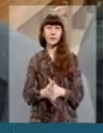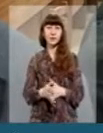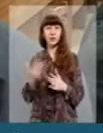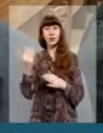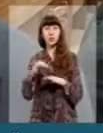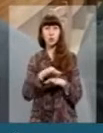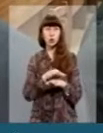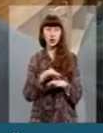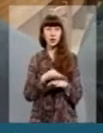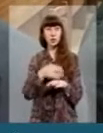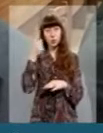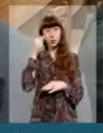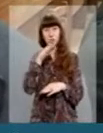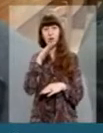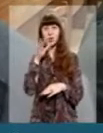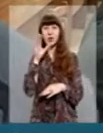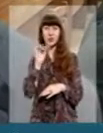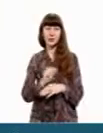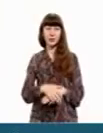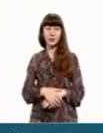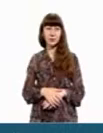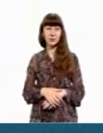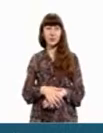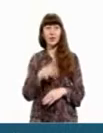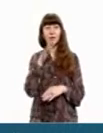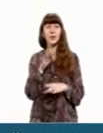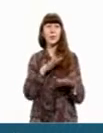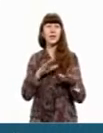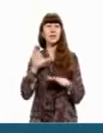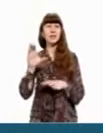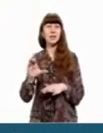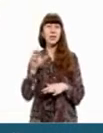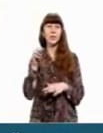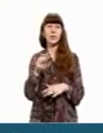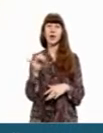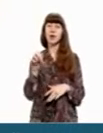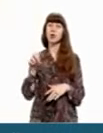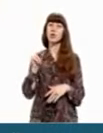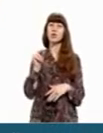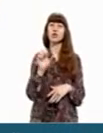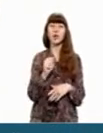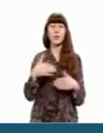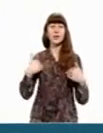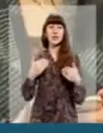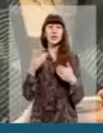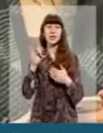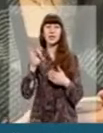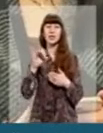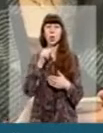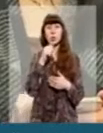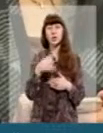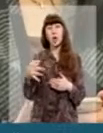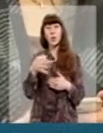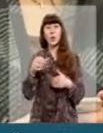его супруге, которую я знаю много лет. В ходе мероприятия Сергея Михайловича также поздравил секретарь Кустанайского